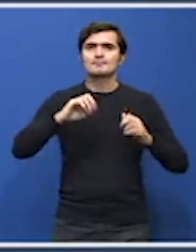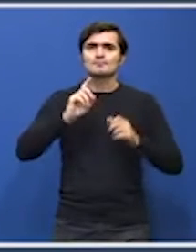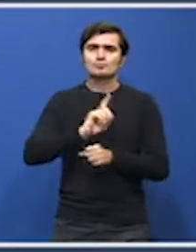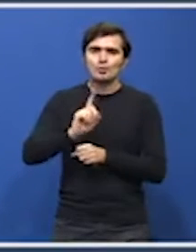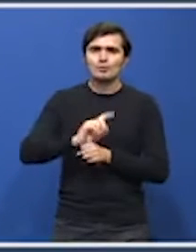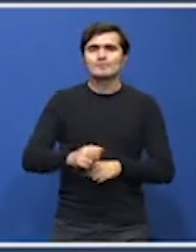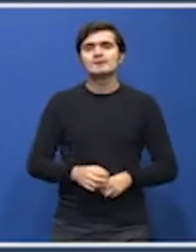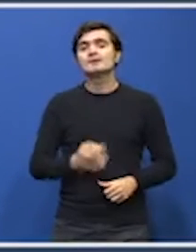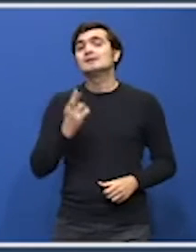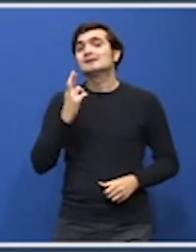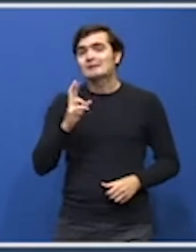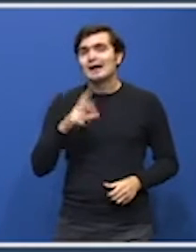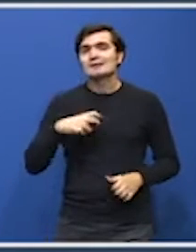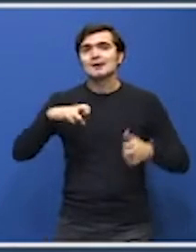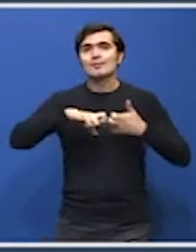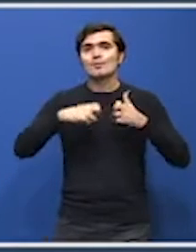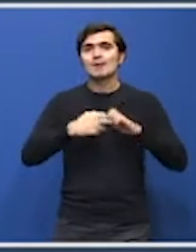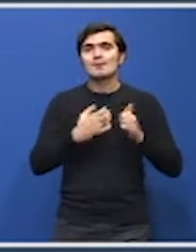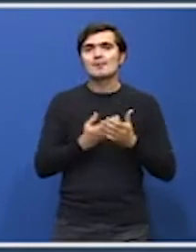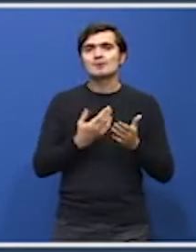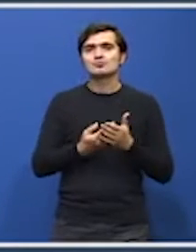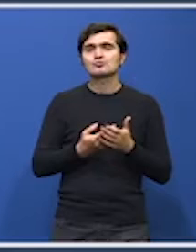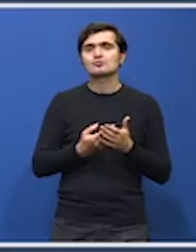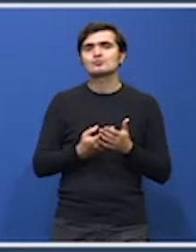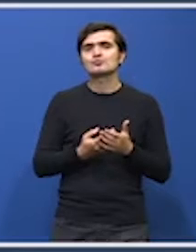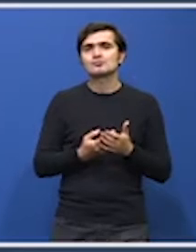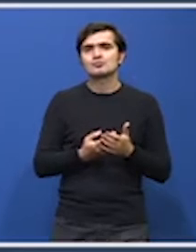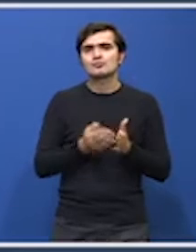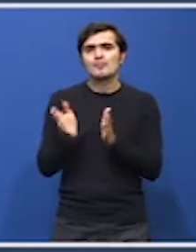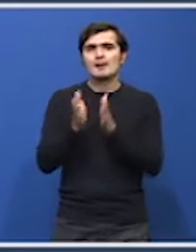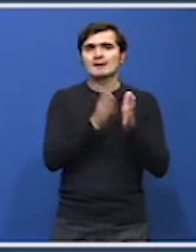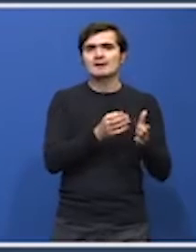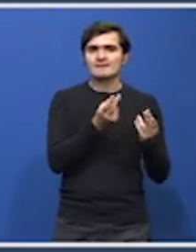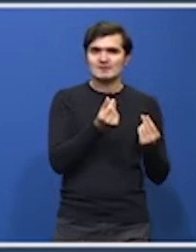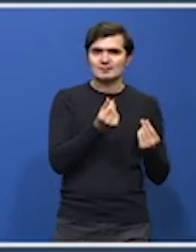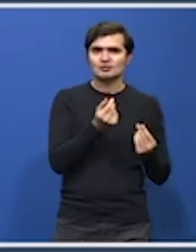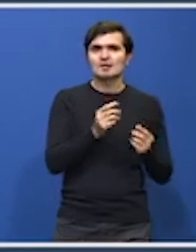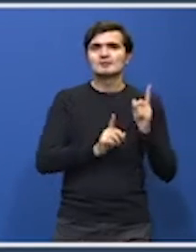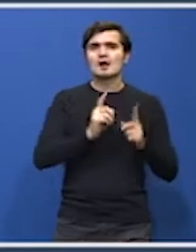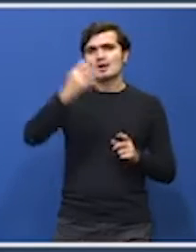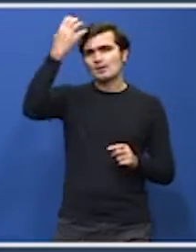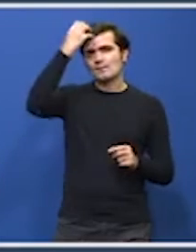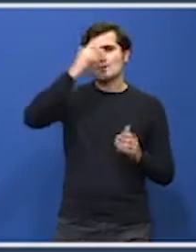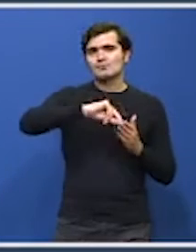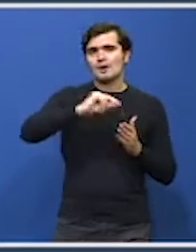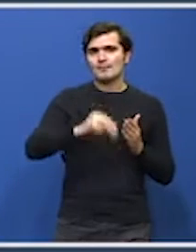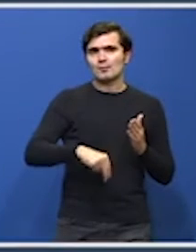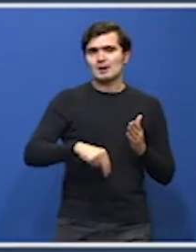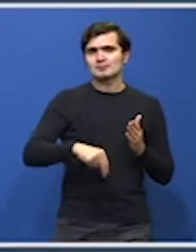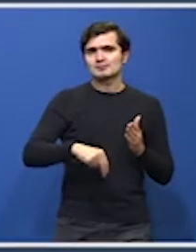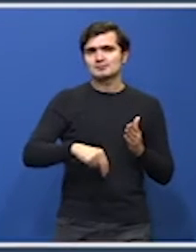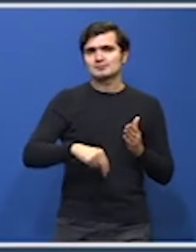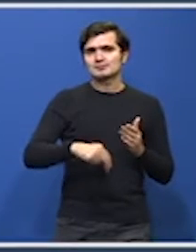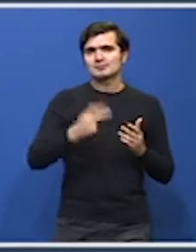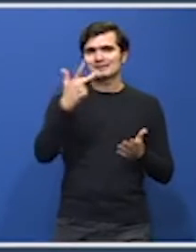situează pe următoarele paliere. Din perspectivă financiară, odată ce guvernul a aprobat un plus